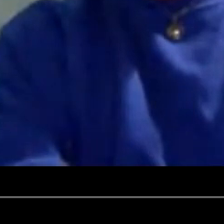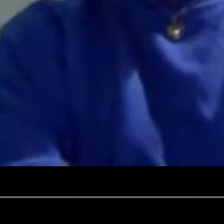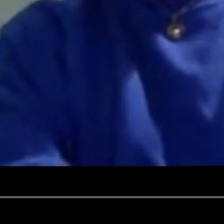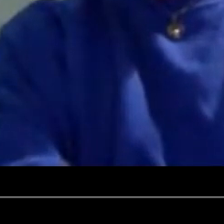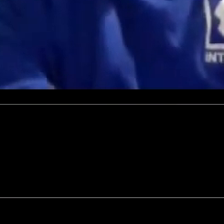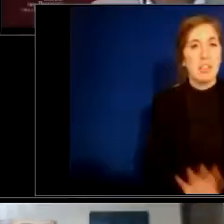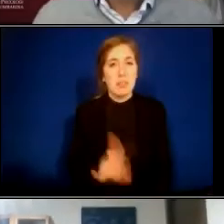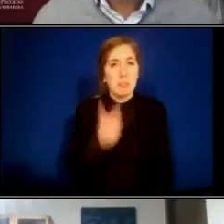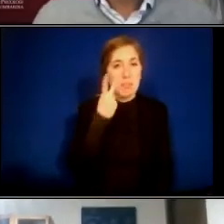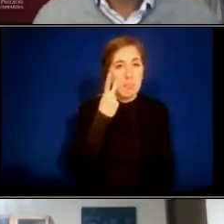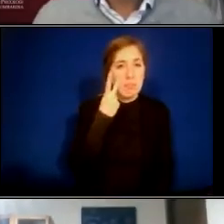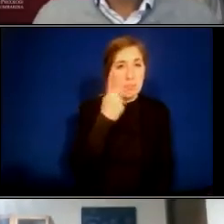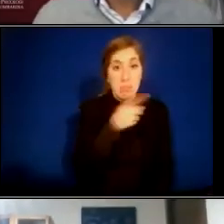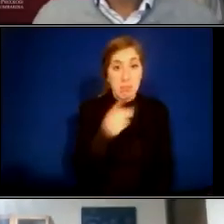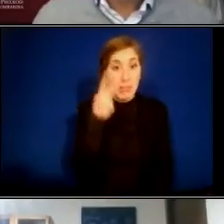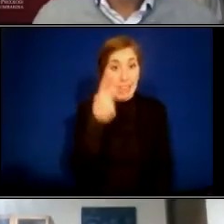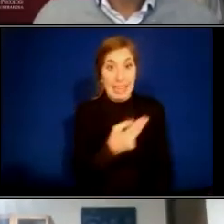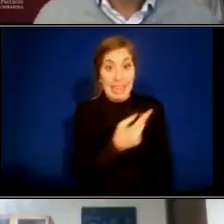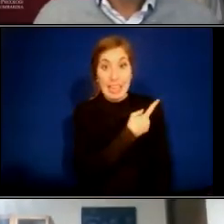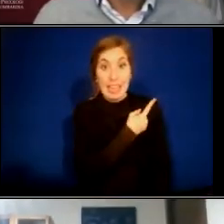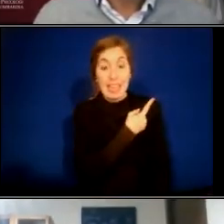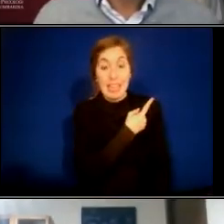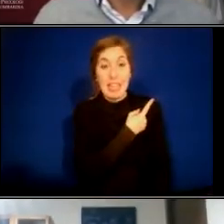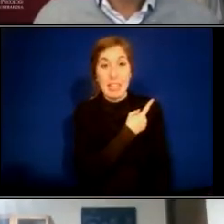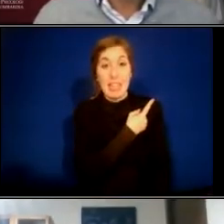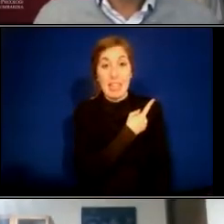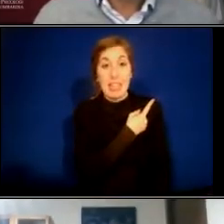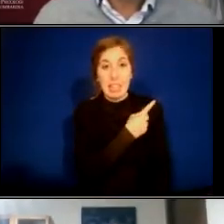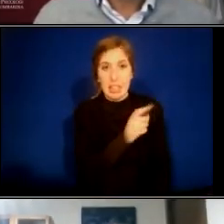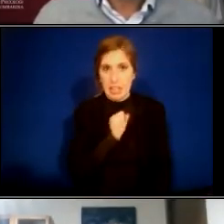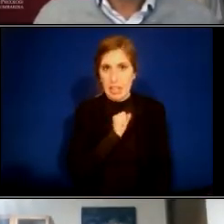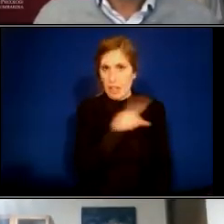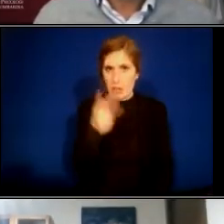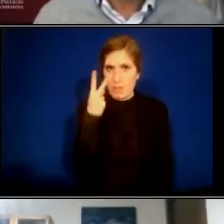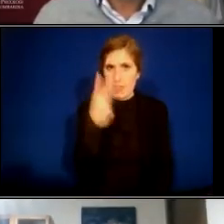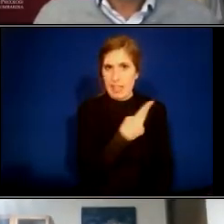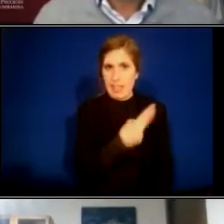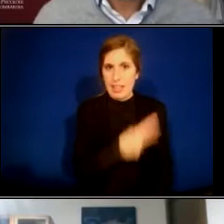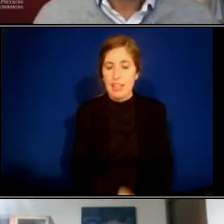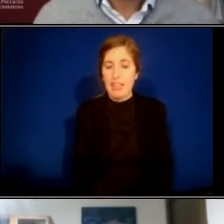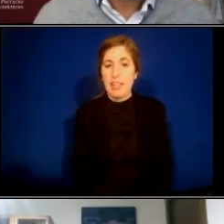Vediamo se lo vedete. Credo di sì.